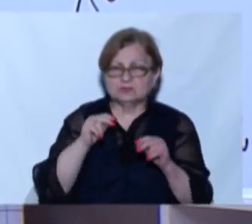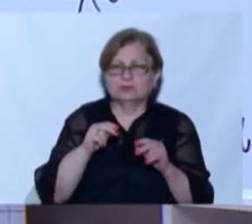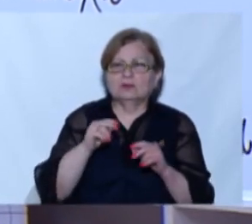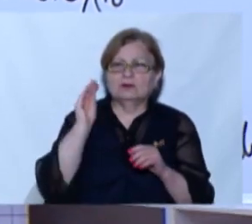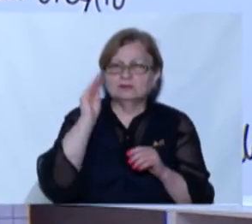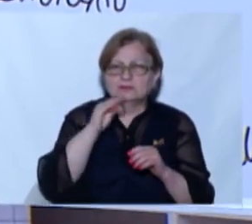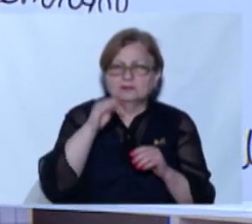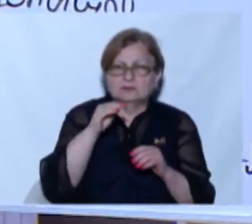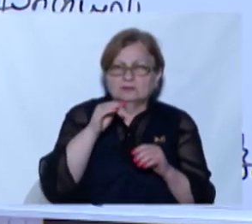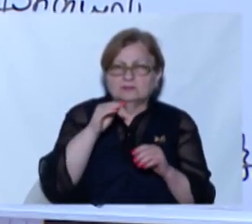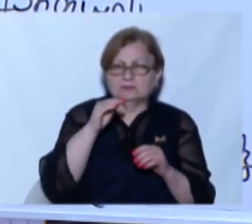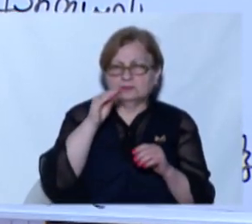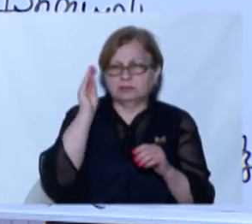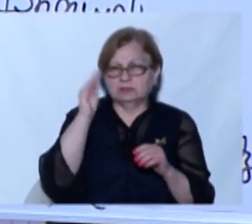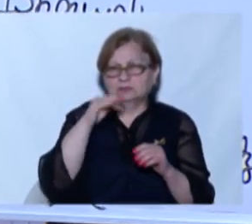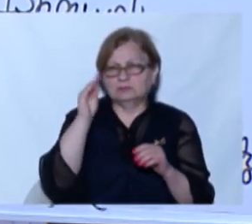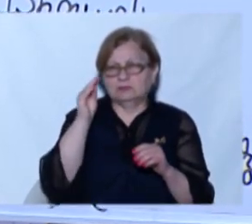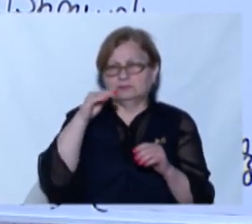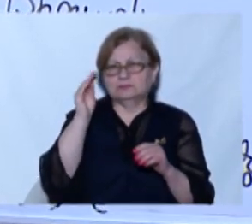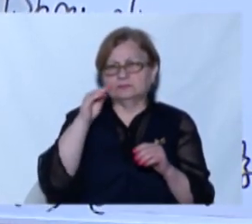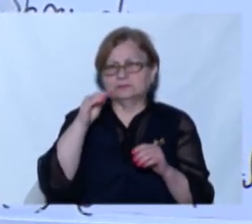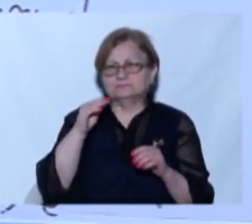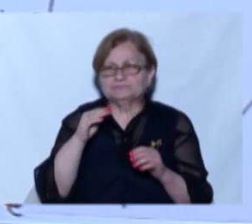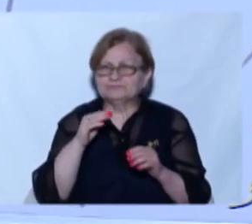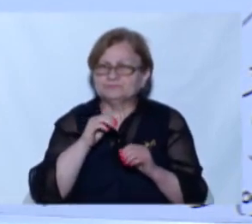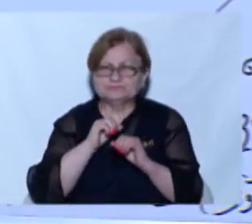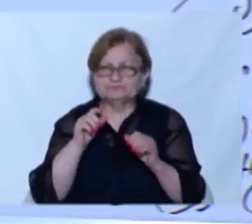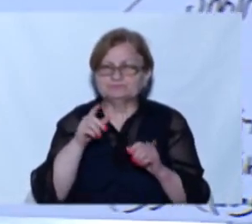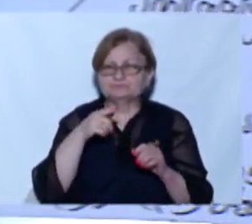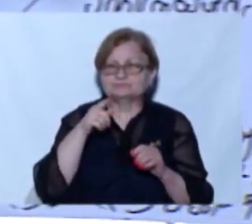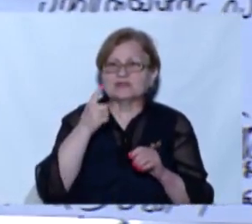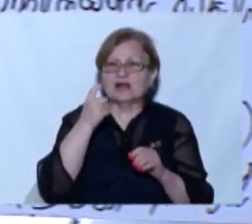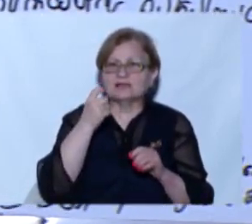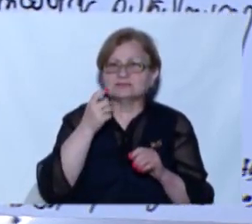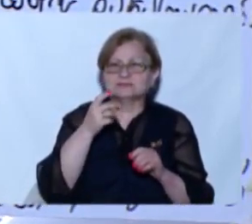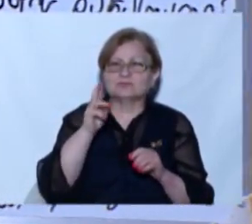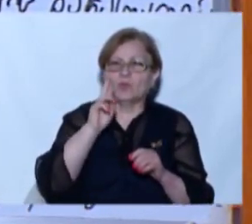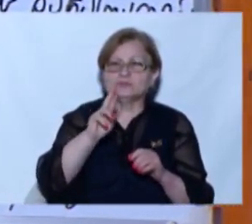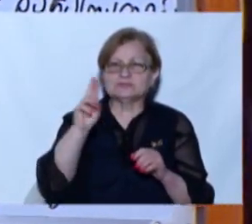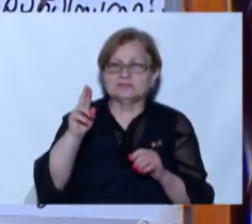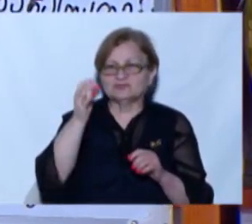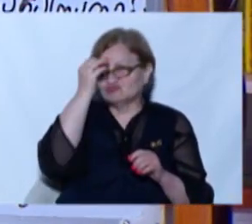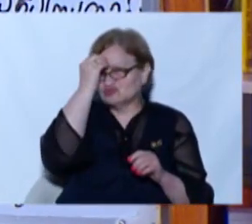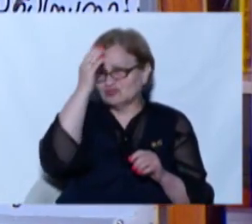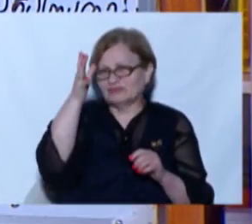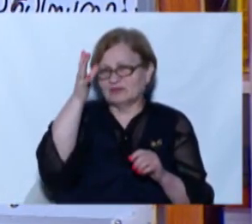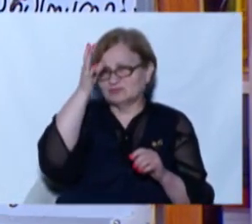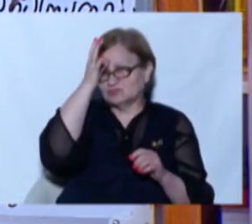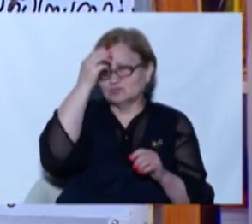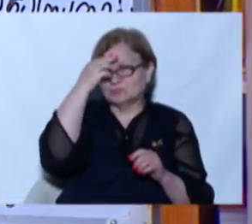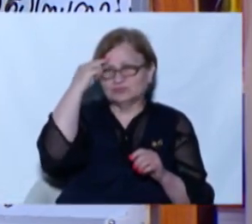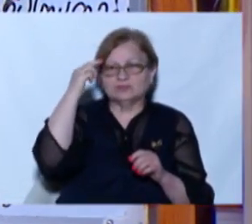ლანძღვა და დაუწუნა უკაცრავად, ლანძღვა და ღიმილი ერთად. ასი კოცნა ჭკვიან შუბლში, უბრალო